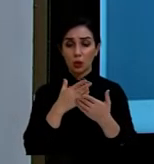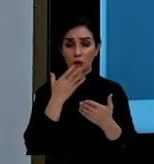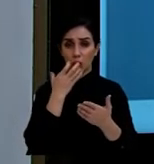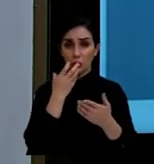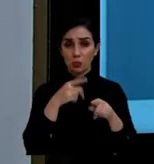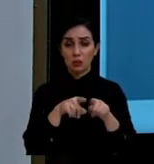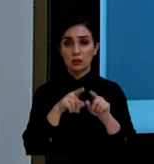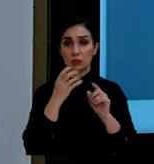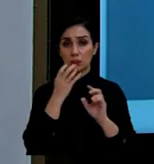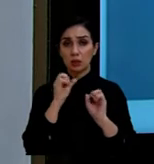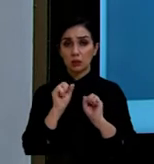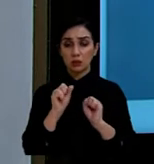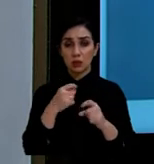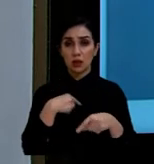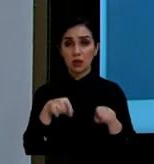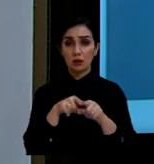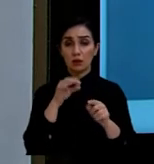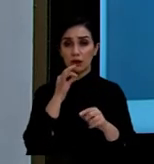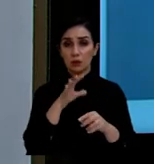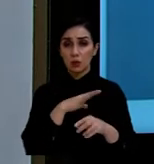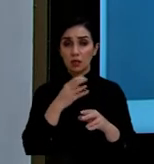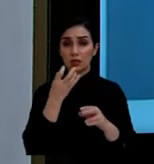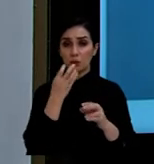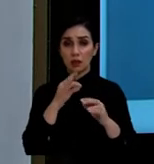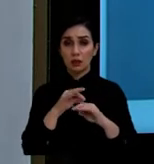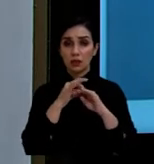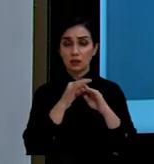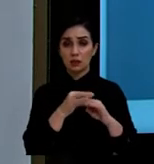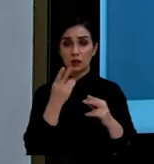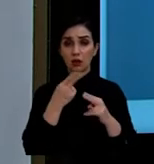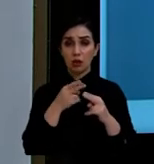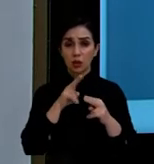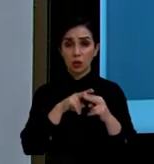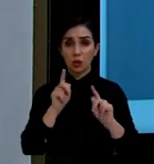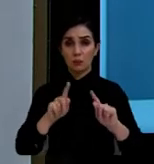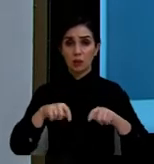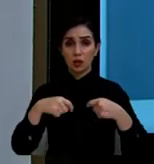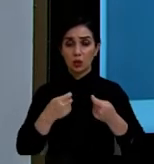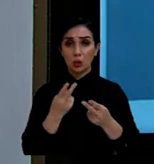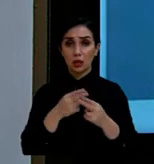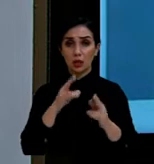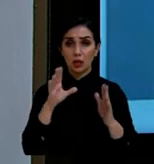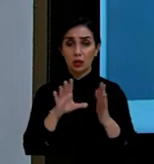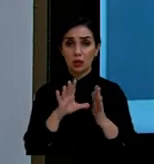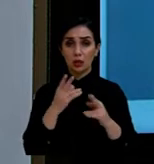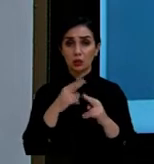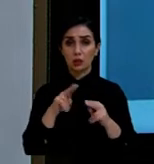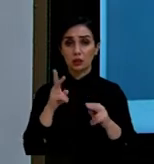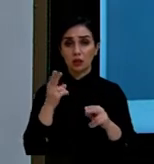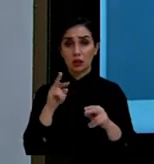тепловая защита, как я вам и говорила, и теплоноситель, который передает эту энергию для того,